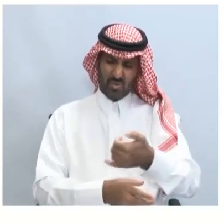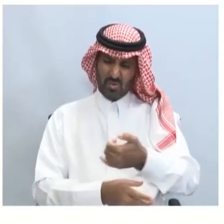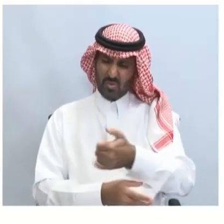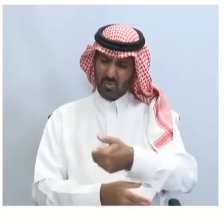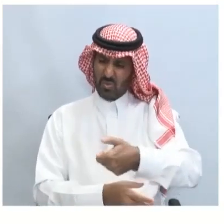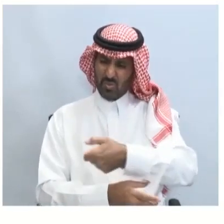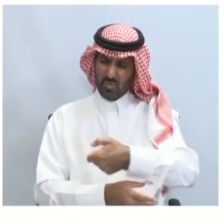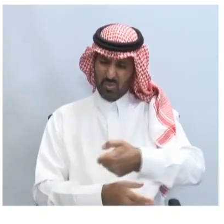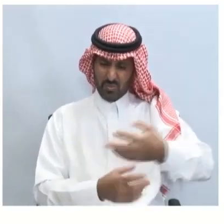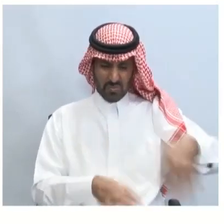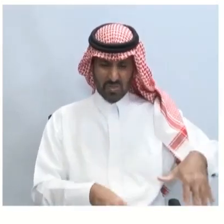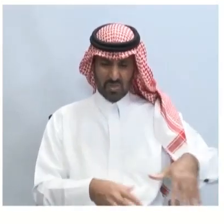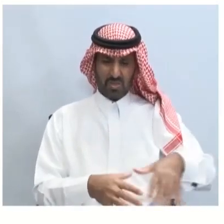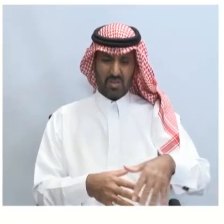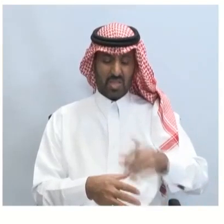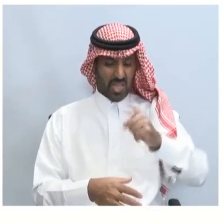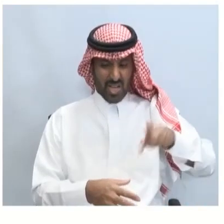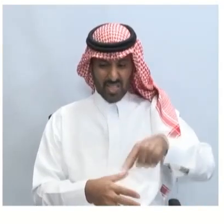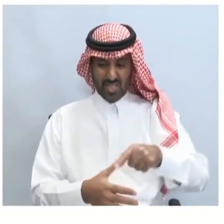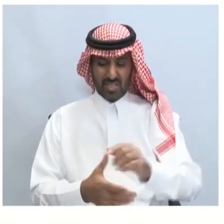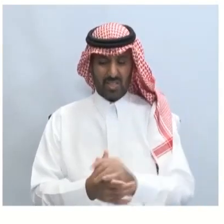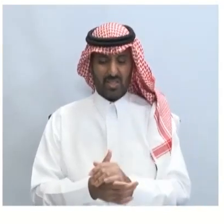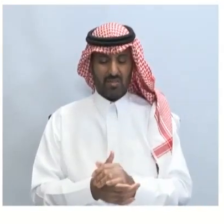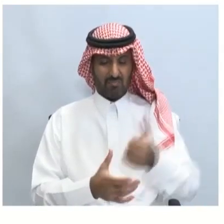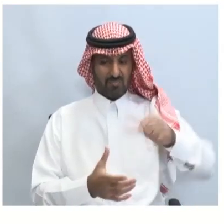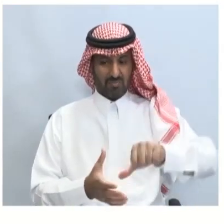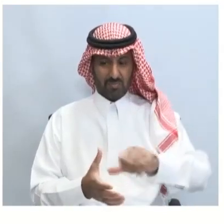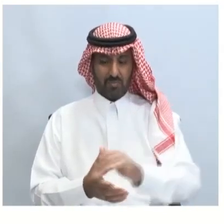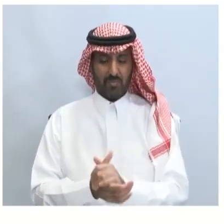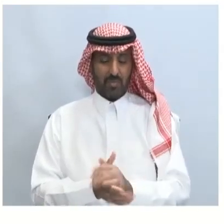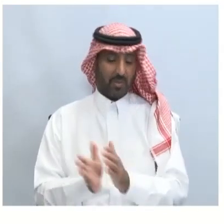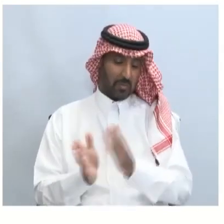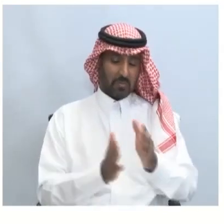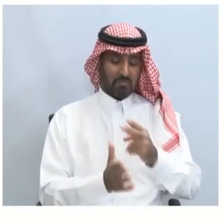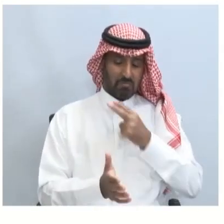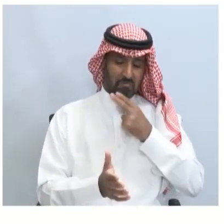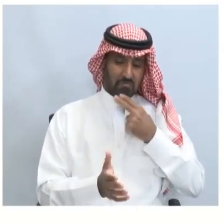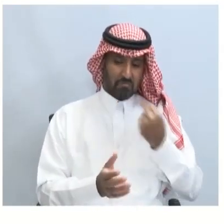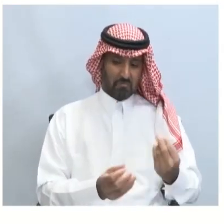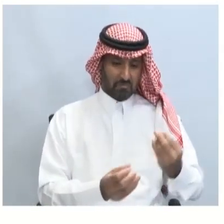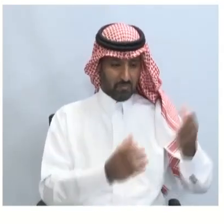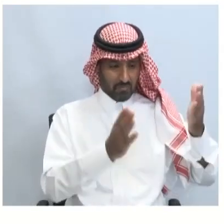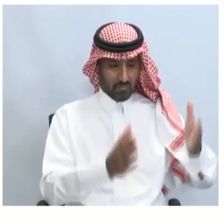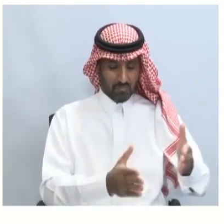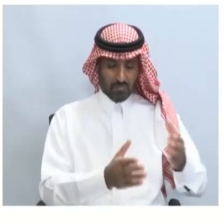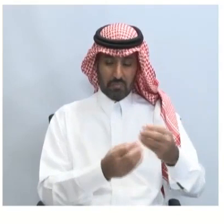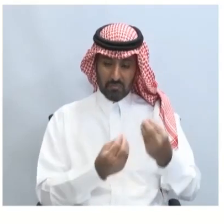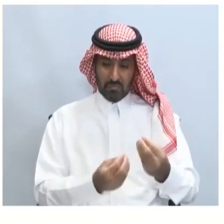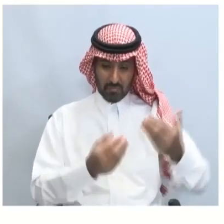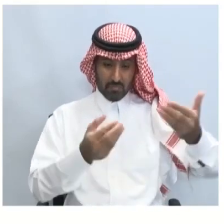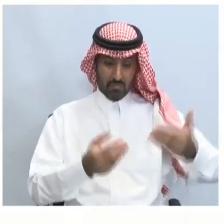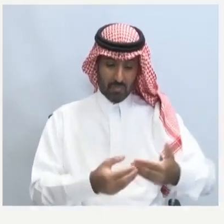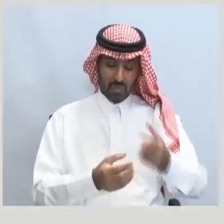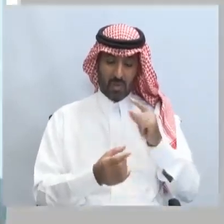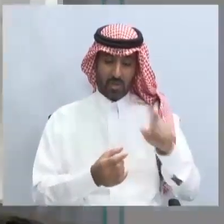عبث به هذا تصرف خطا ولا شك سيء والاخر ما شاء الله نظيف مرتب نضع